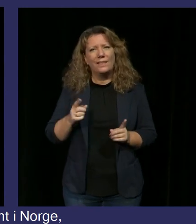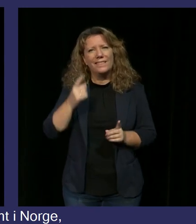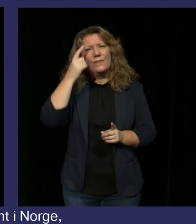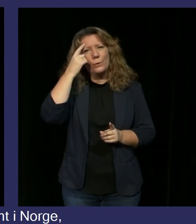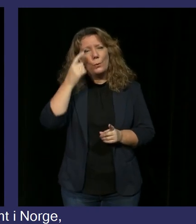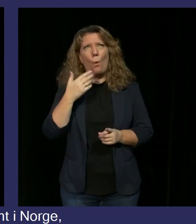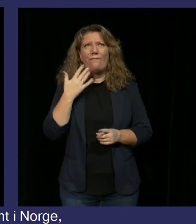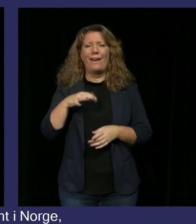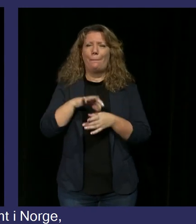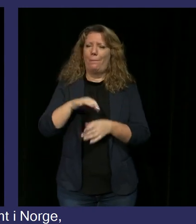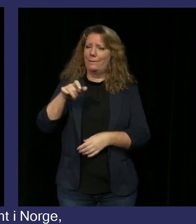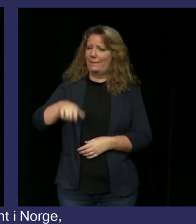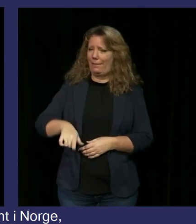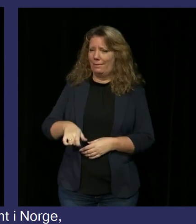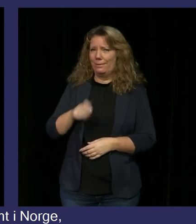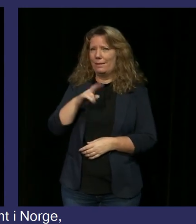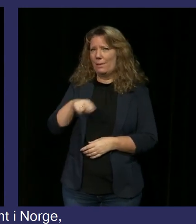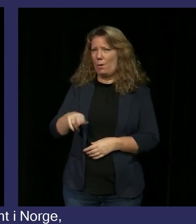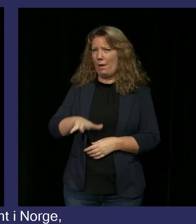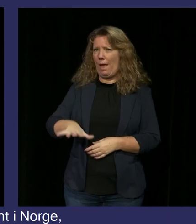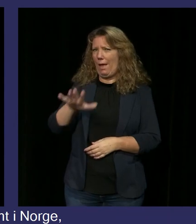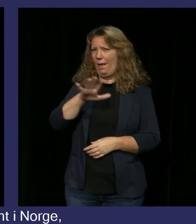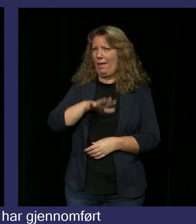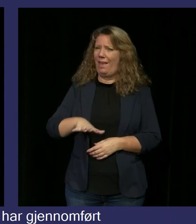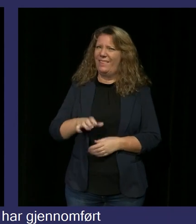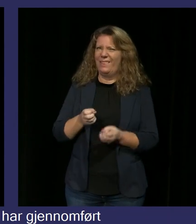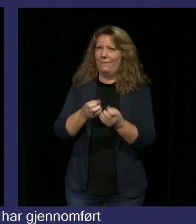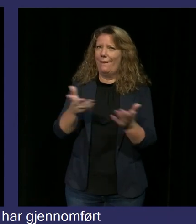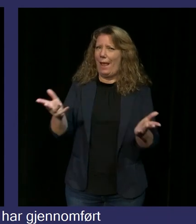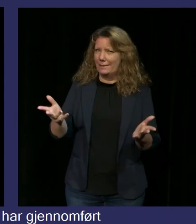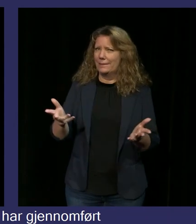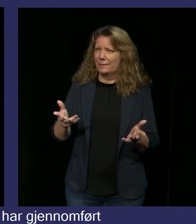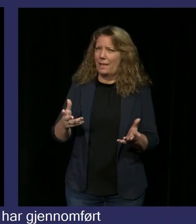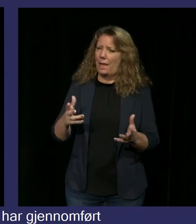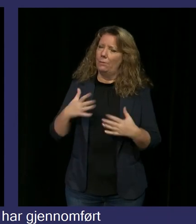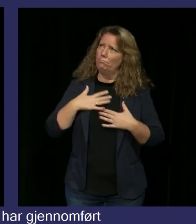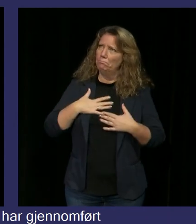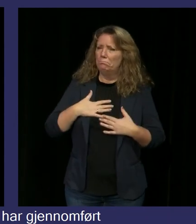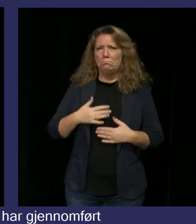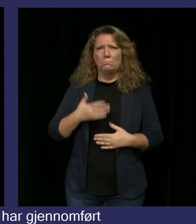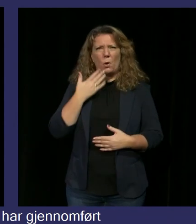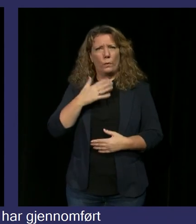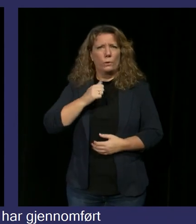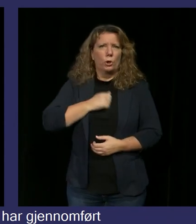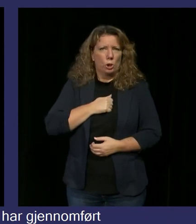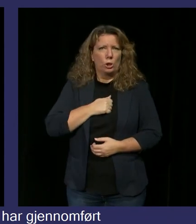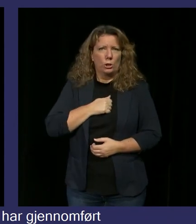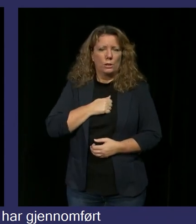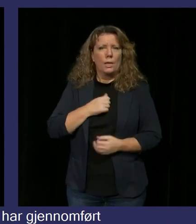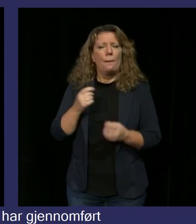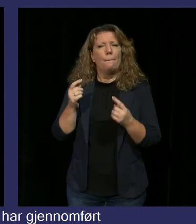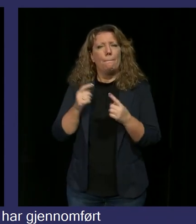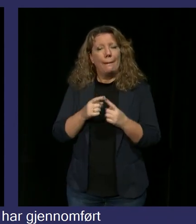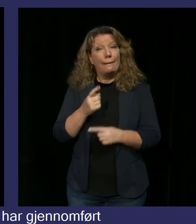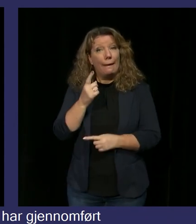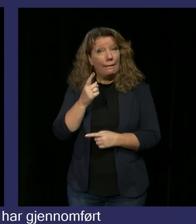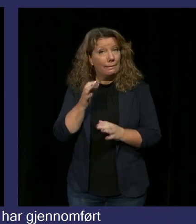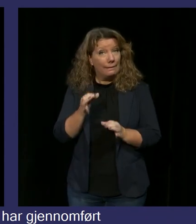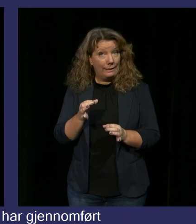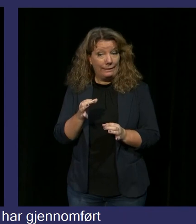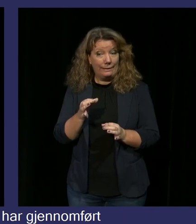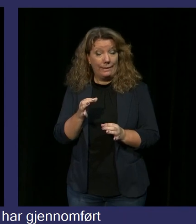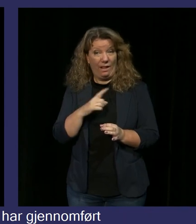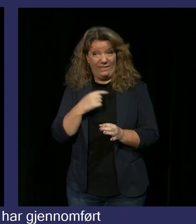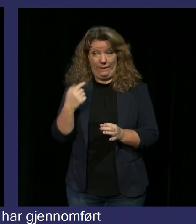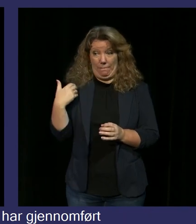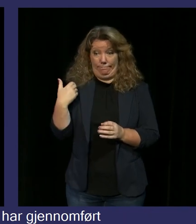fleste vil jeg tro føle at det er godt og trygt. Men det er i forhold til én ting som vi ser når vi har gjennomført